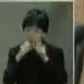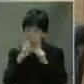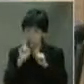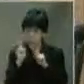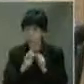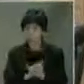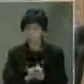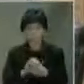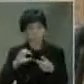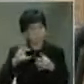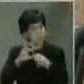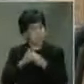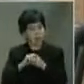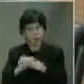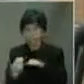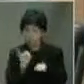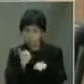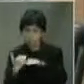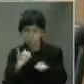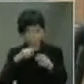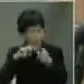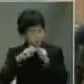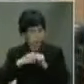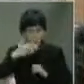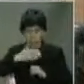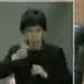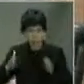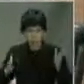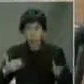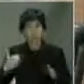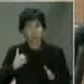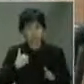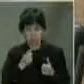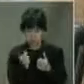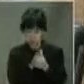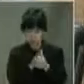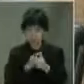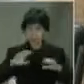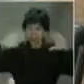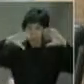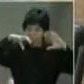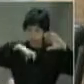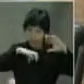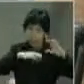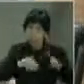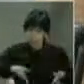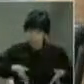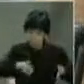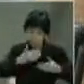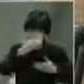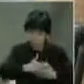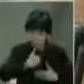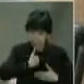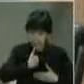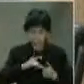คือการจราจรติดขัด3แห่งแห่งแรกข้างทำเนียบแห่งที่